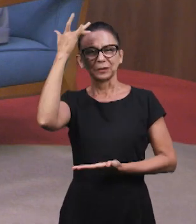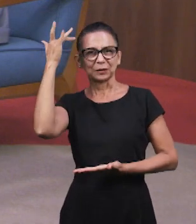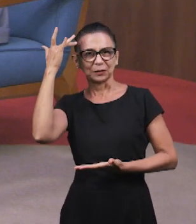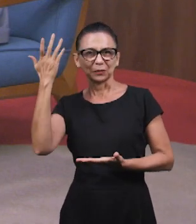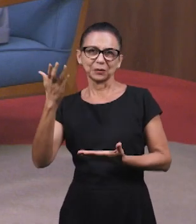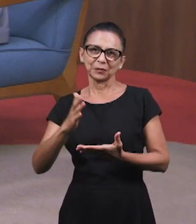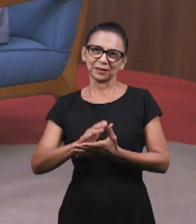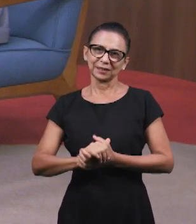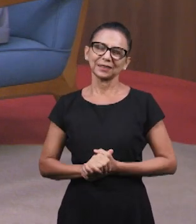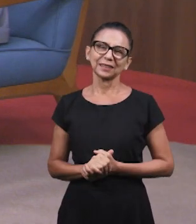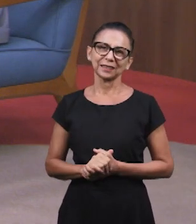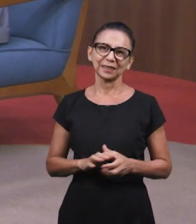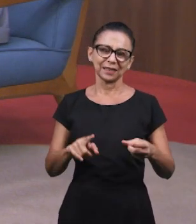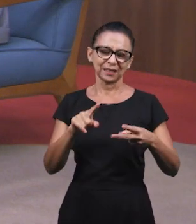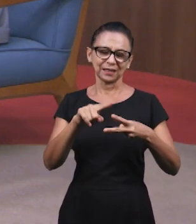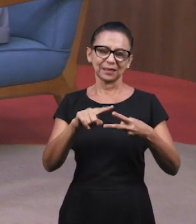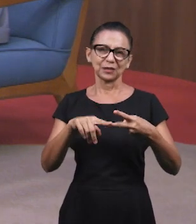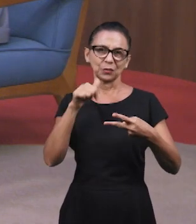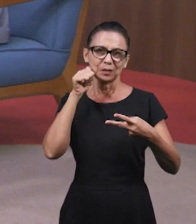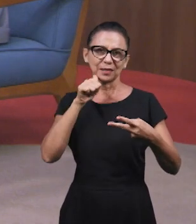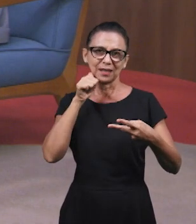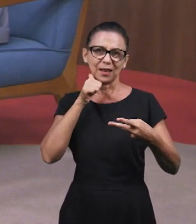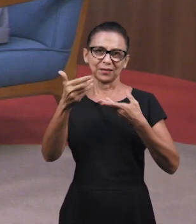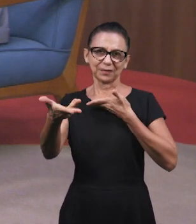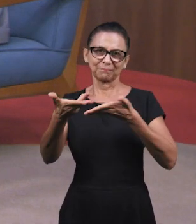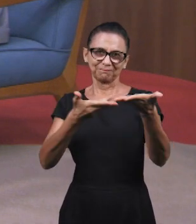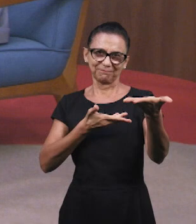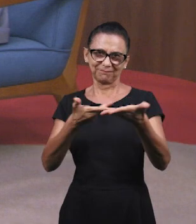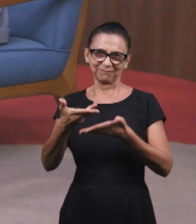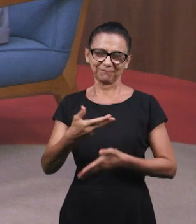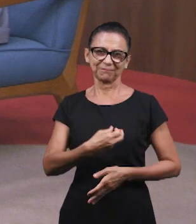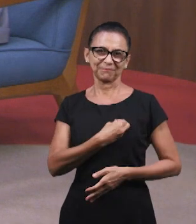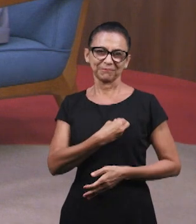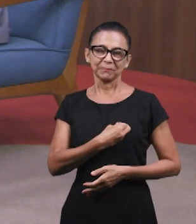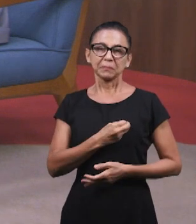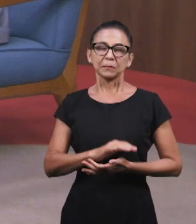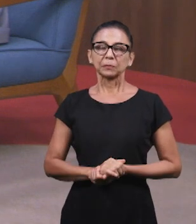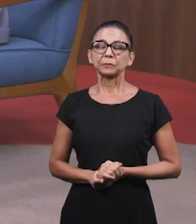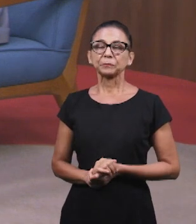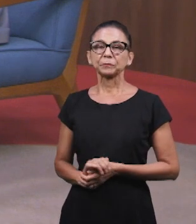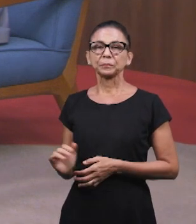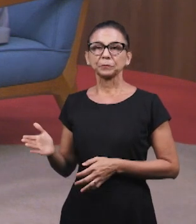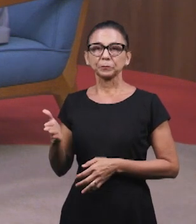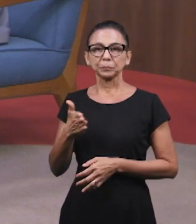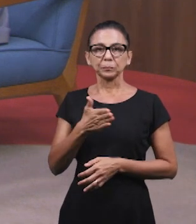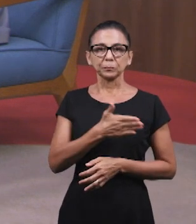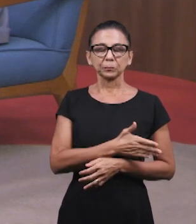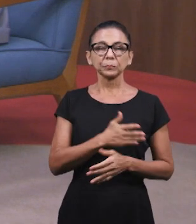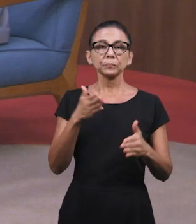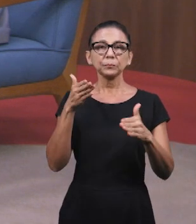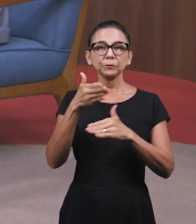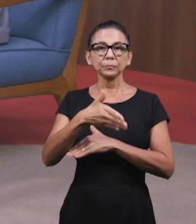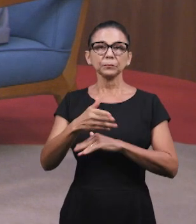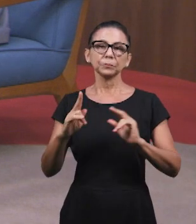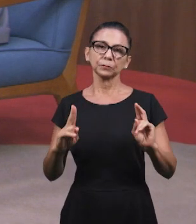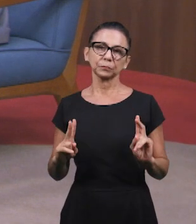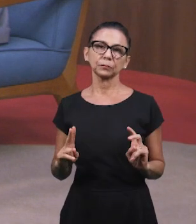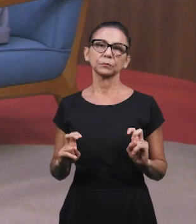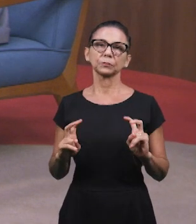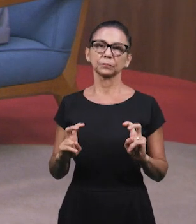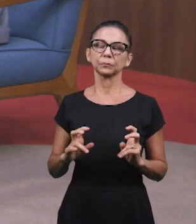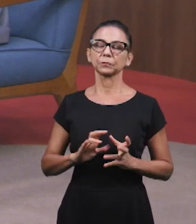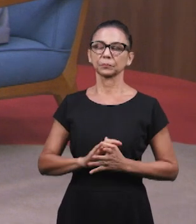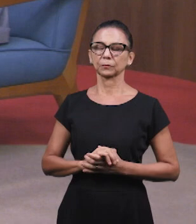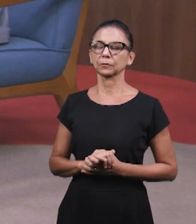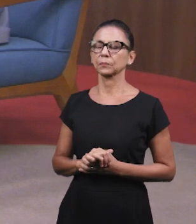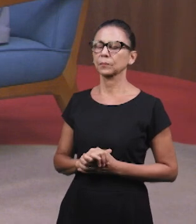merci les sœurs qui nous ont envoyé par leur participation. Nous allons entrer dans le sujet